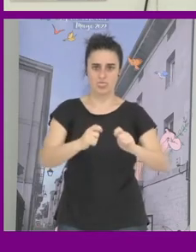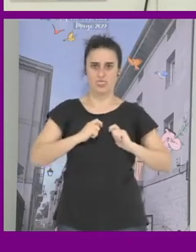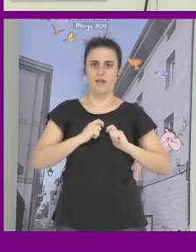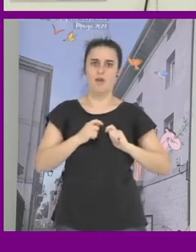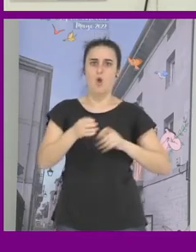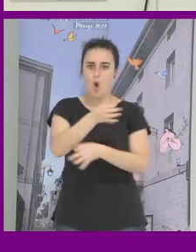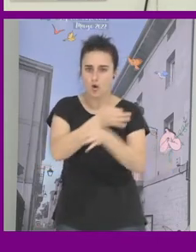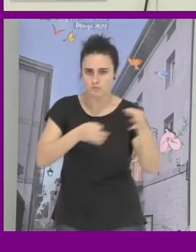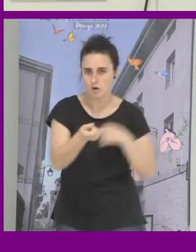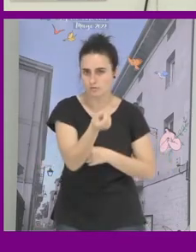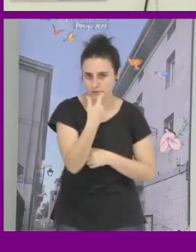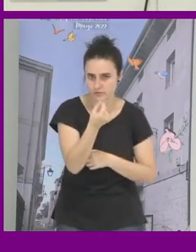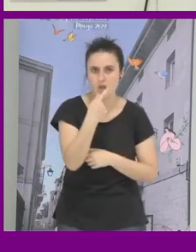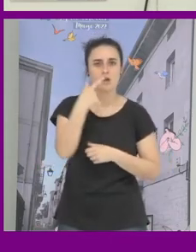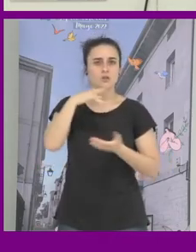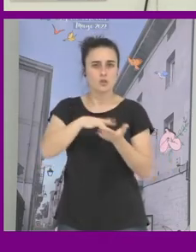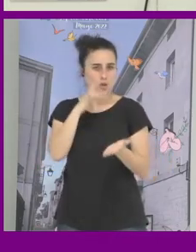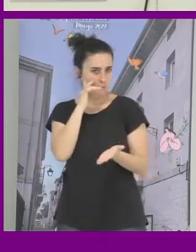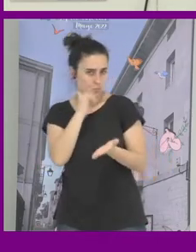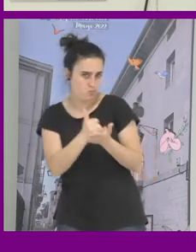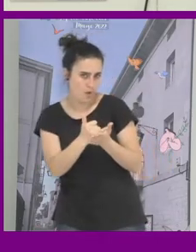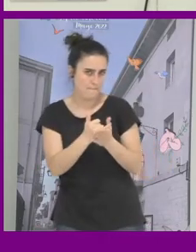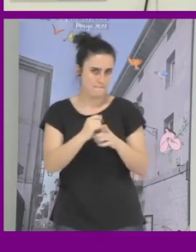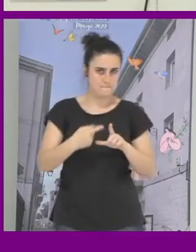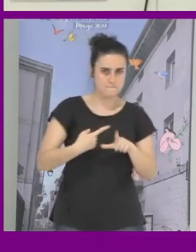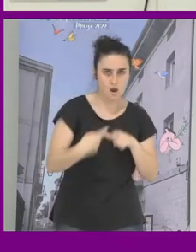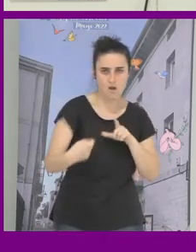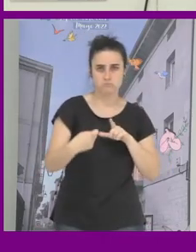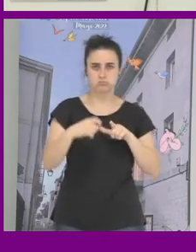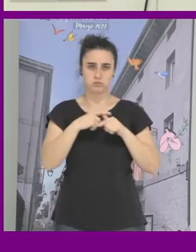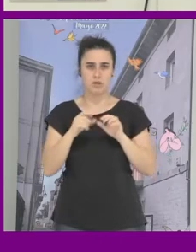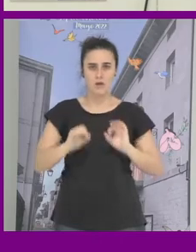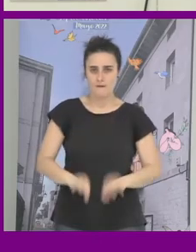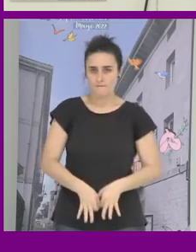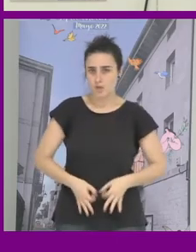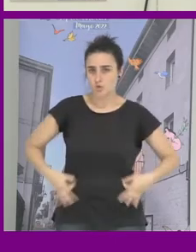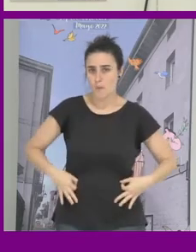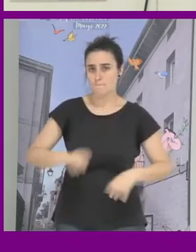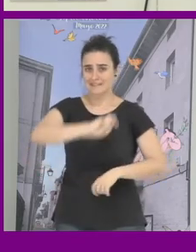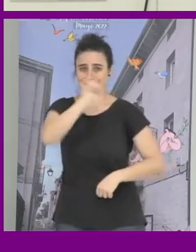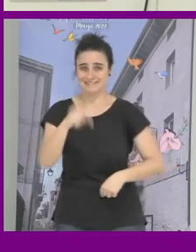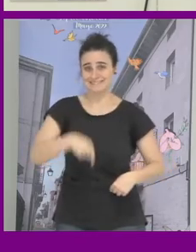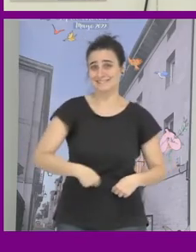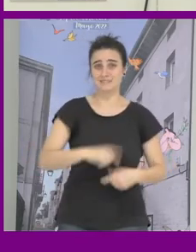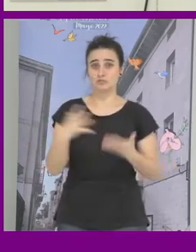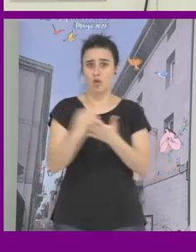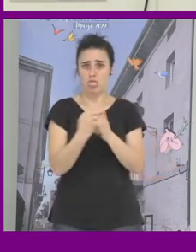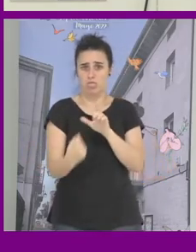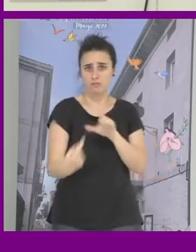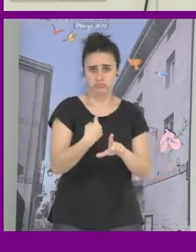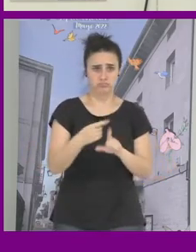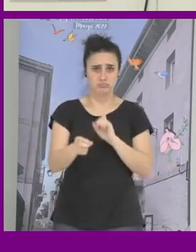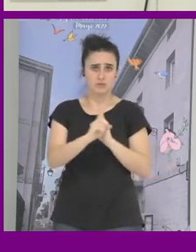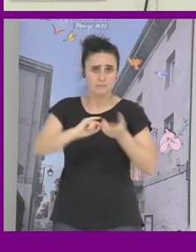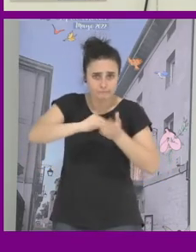proba inbasiboak egingo dizkizute, falopioen trompetan eta hori guztia. Eta nire ustez ba hori da